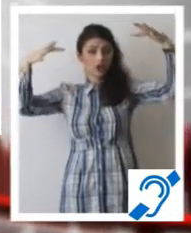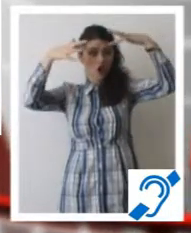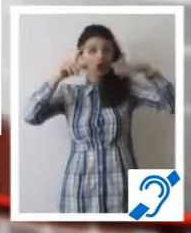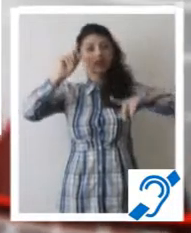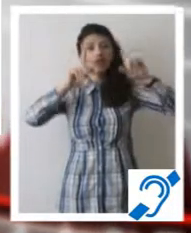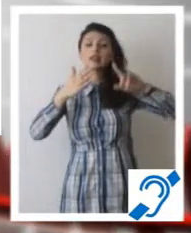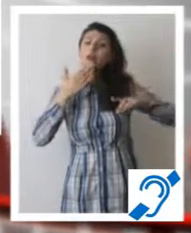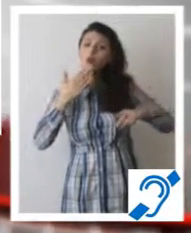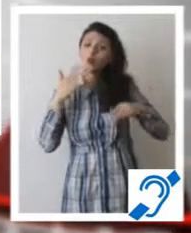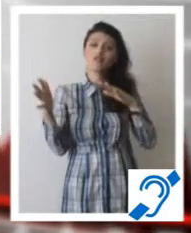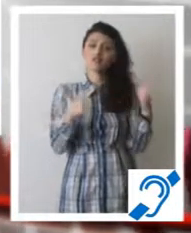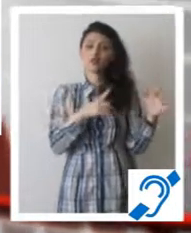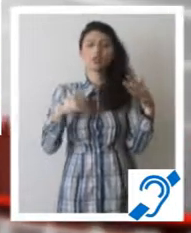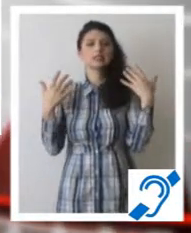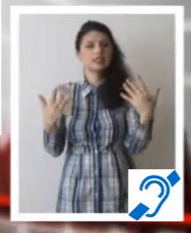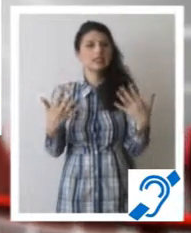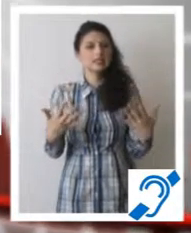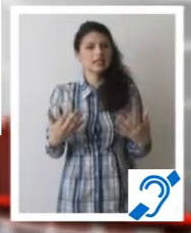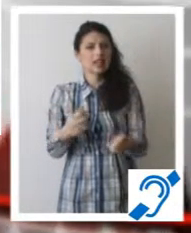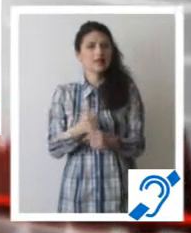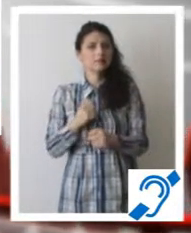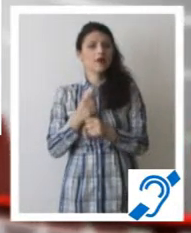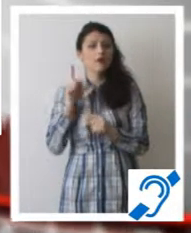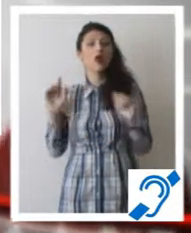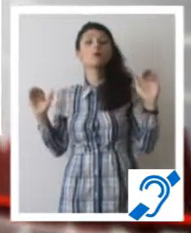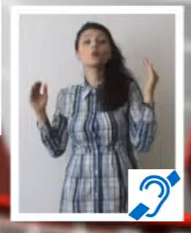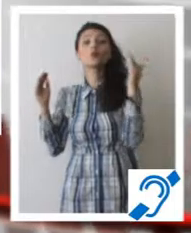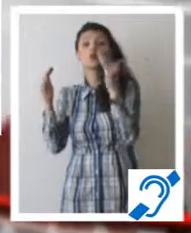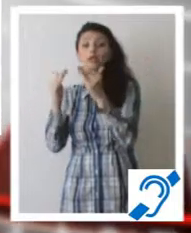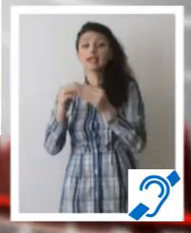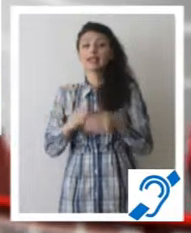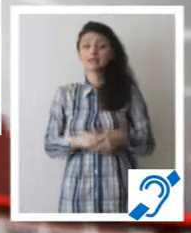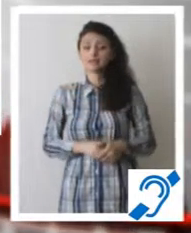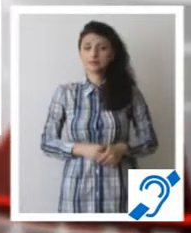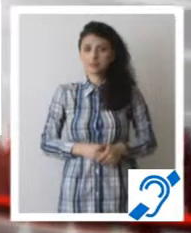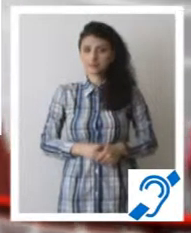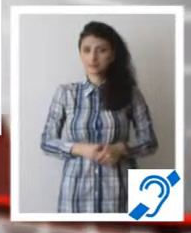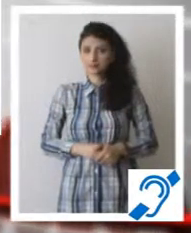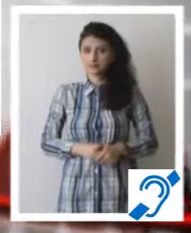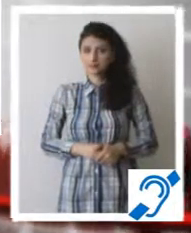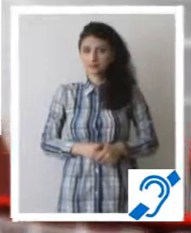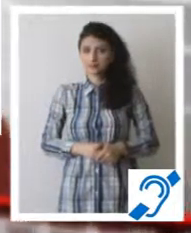trecătoare. Vântul va sufla slab și moderat cu unele intensificări, mai ales pe creste.